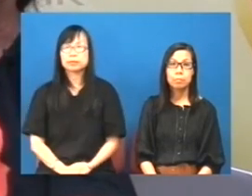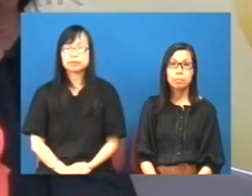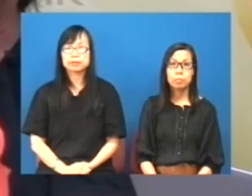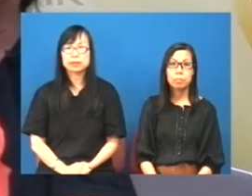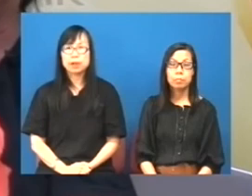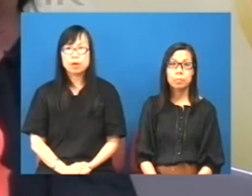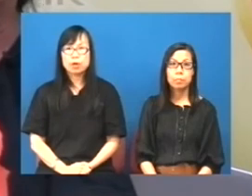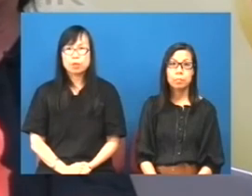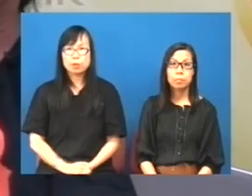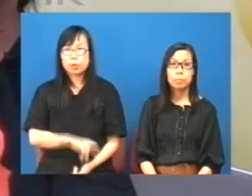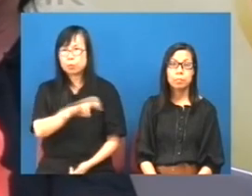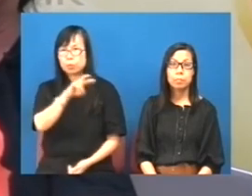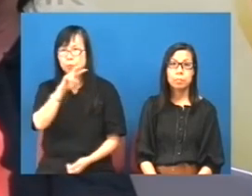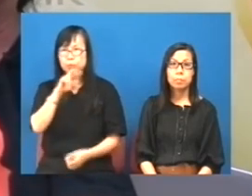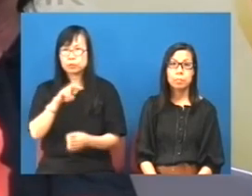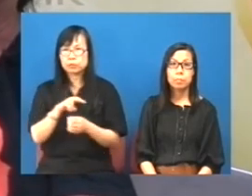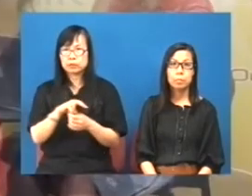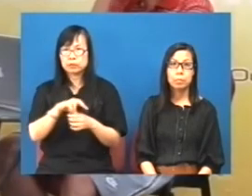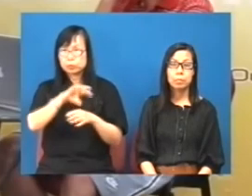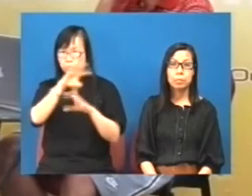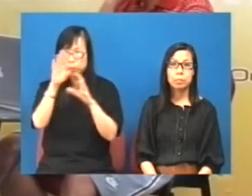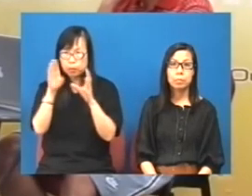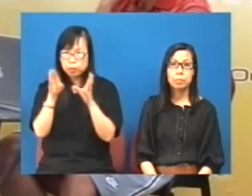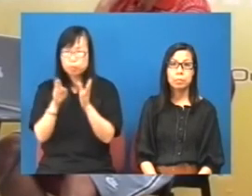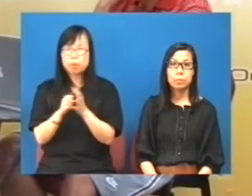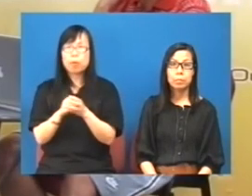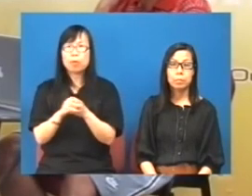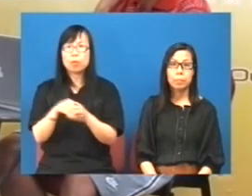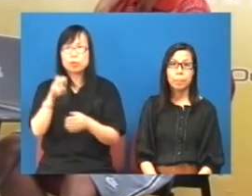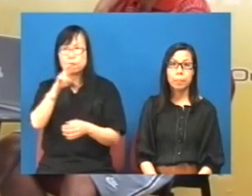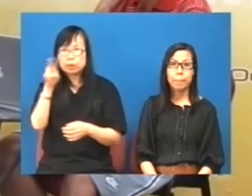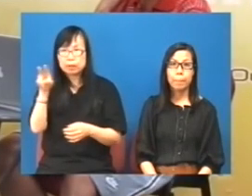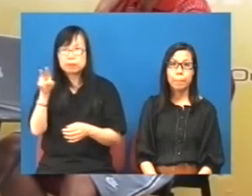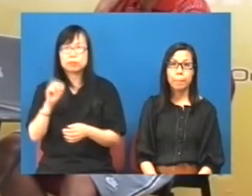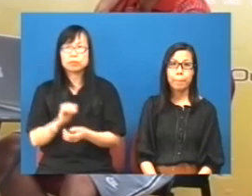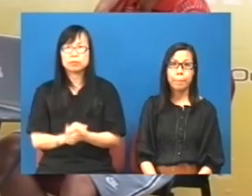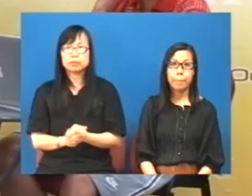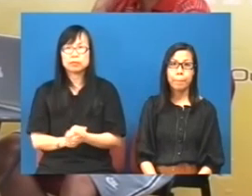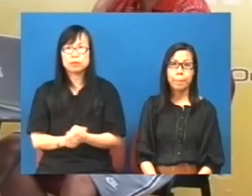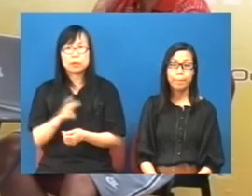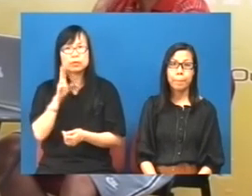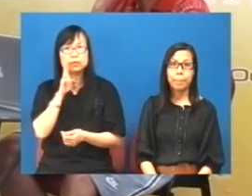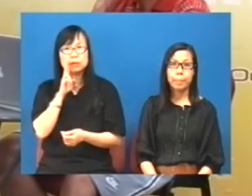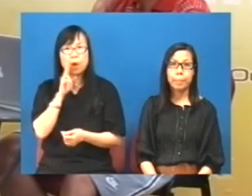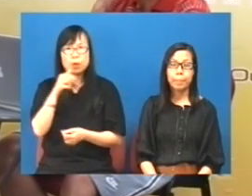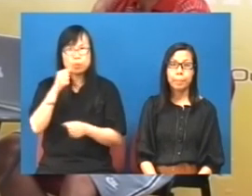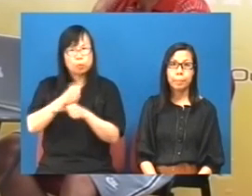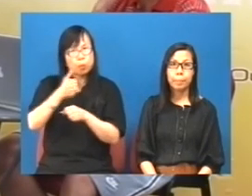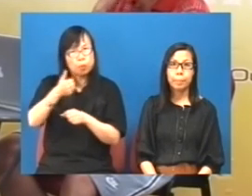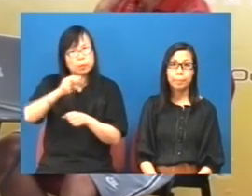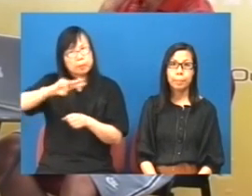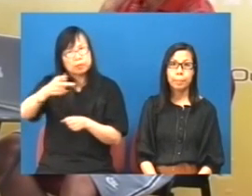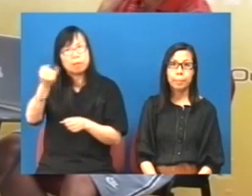整體來說其實就是做少少好事做到變了壞事很簡單